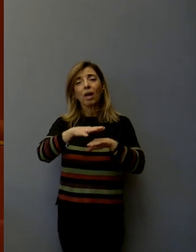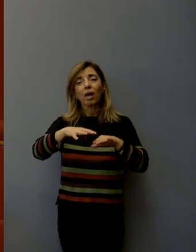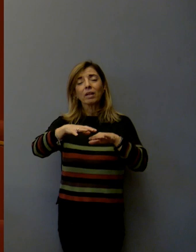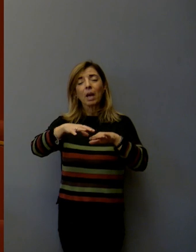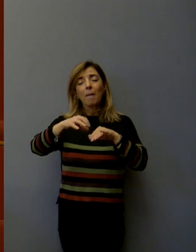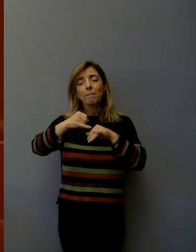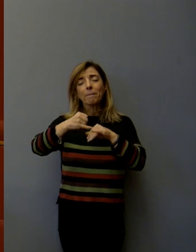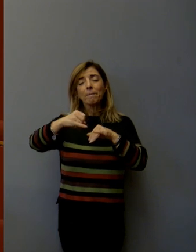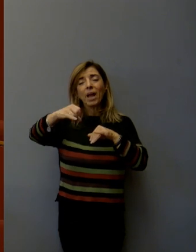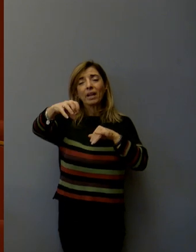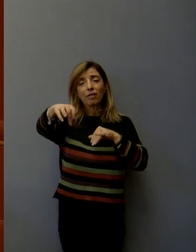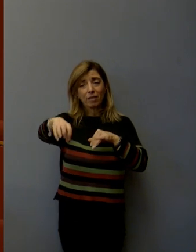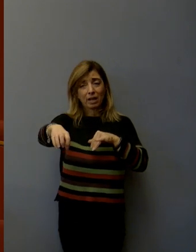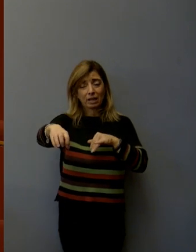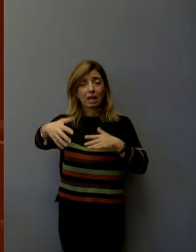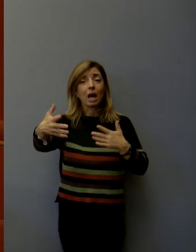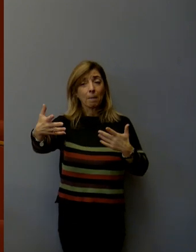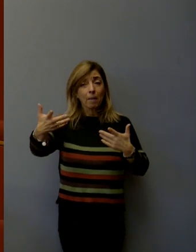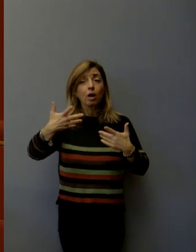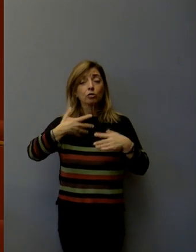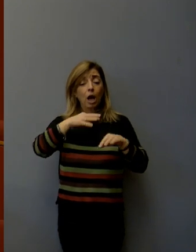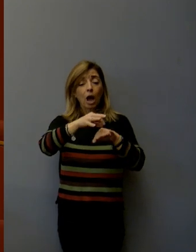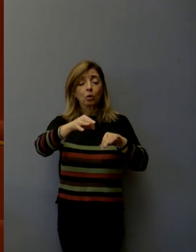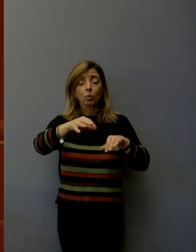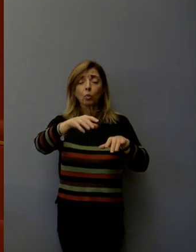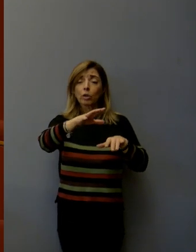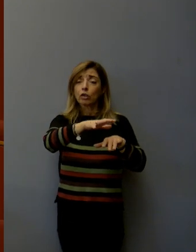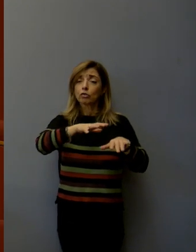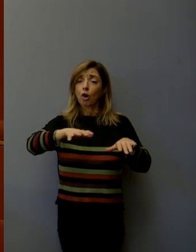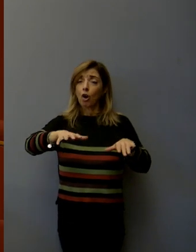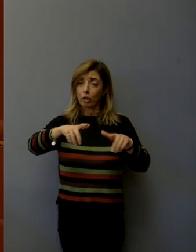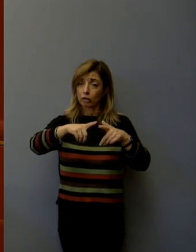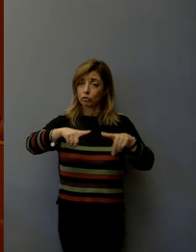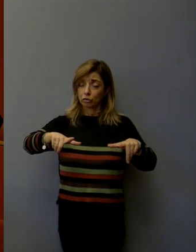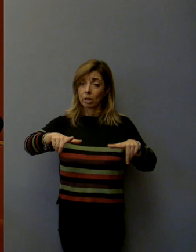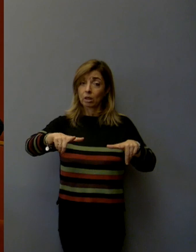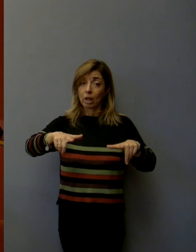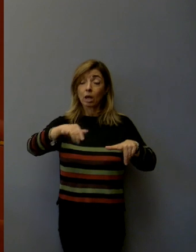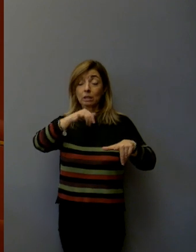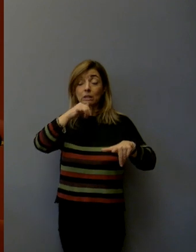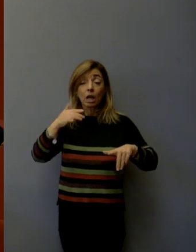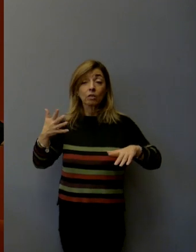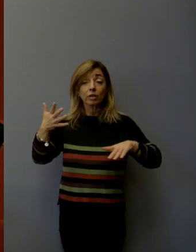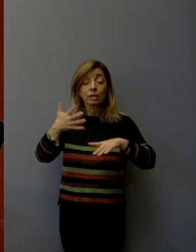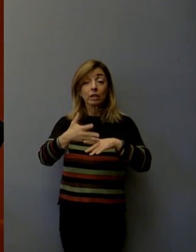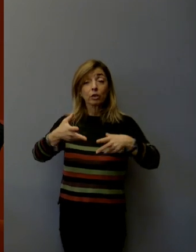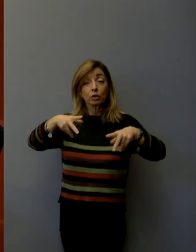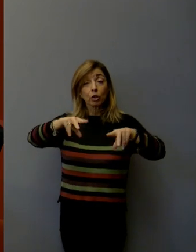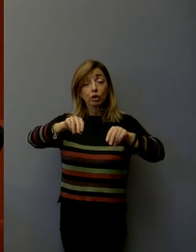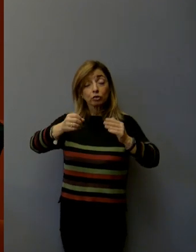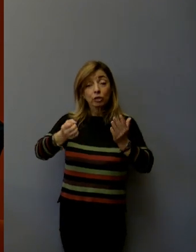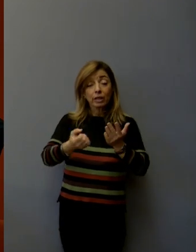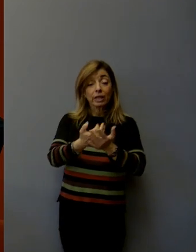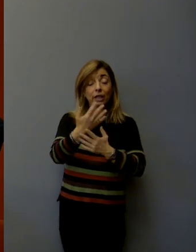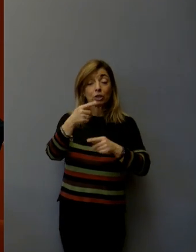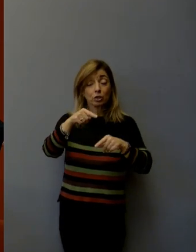richiedono un intervento appunto di rigenerazione la stessa parola di rigenerazione rigenerazione contiene come se una